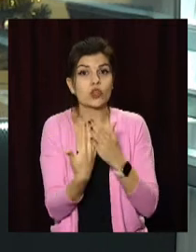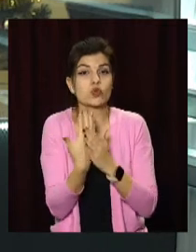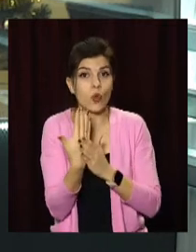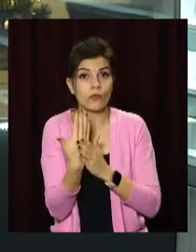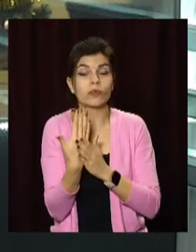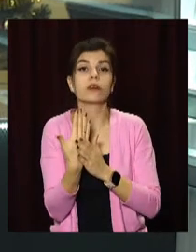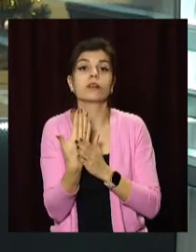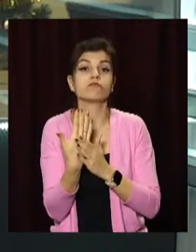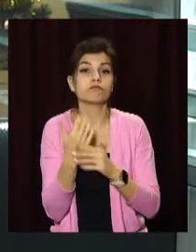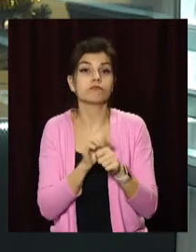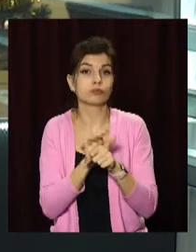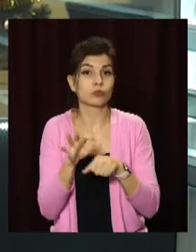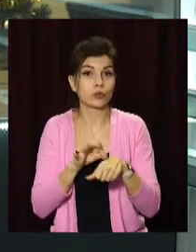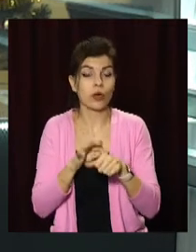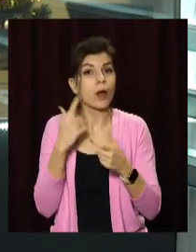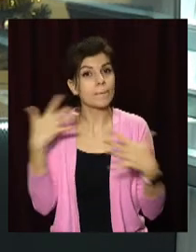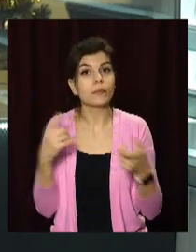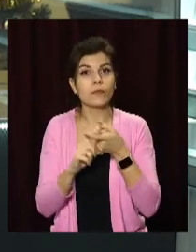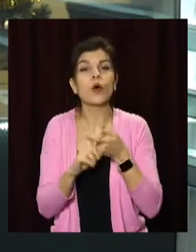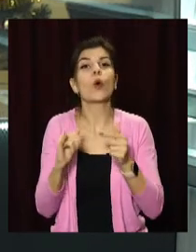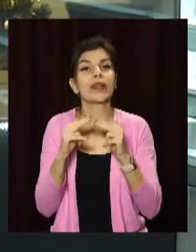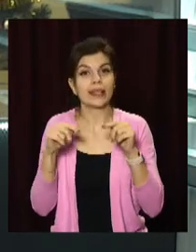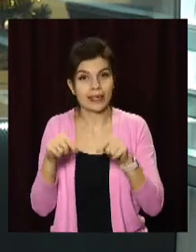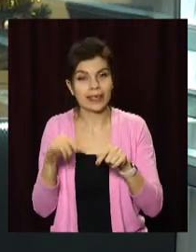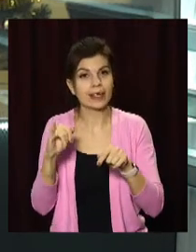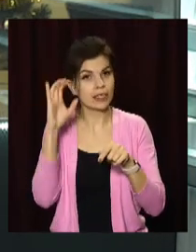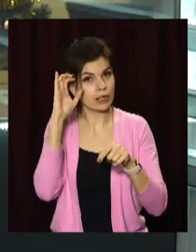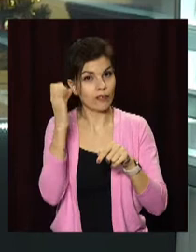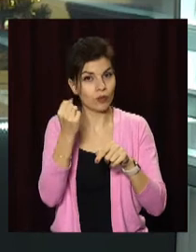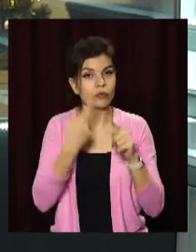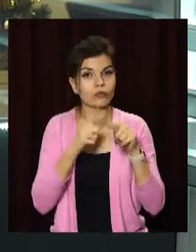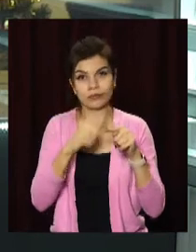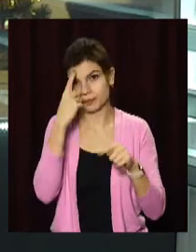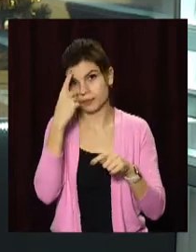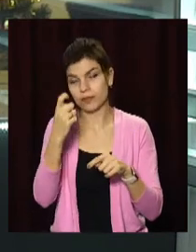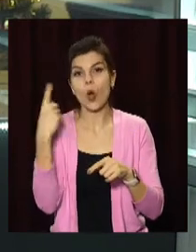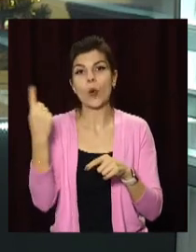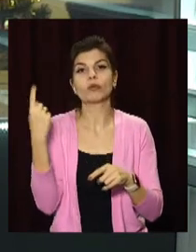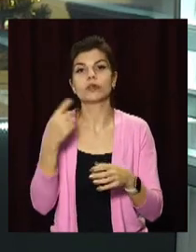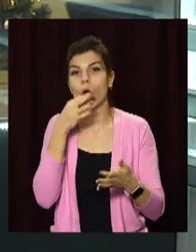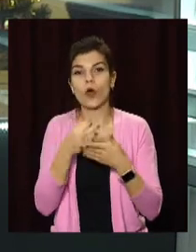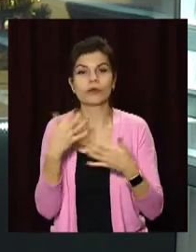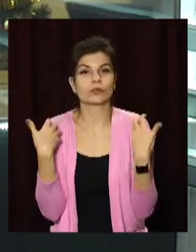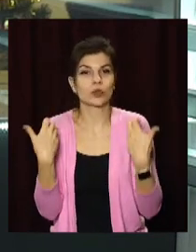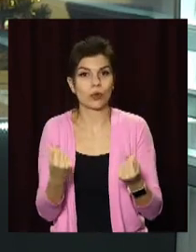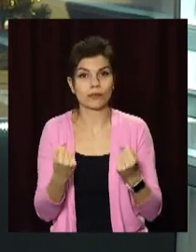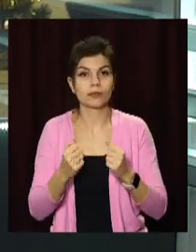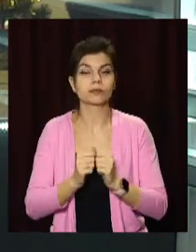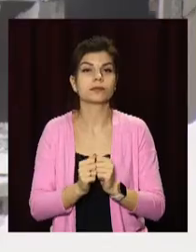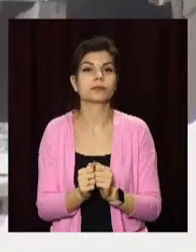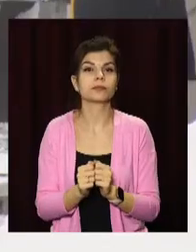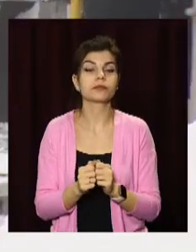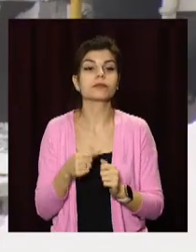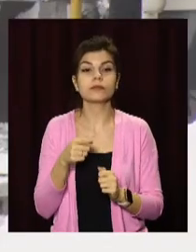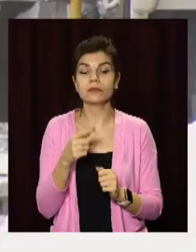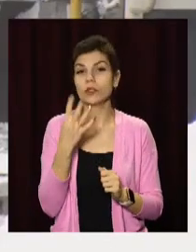випадків коронавірусу. Найбільше інфікованих знову у Дніпрі та Кривому Розі. Про це повідомили в обласному департаменті охорони здоров'я. При